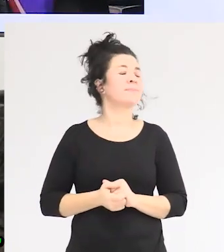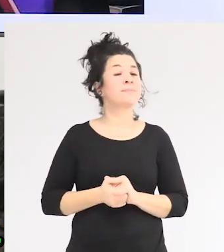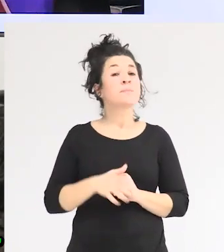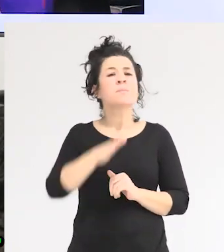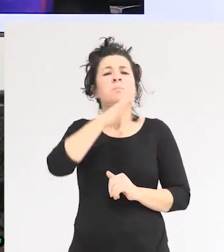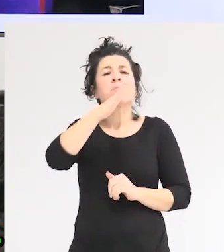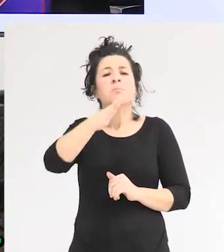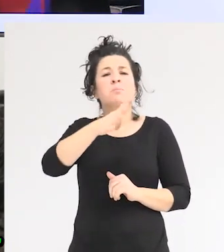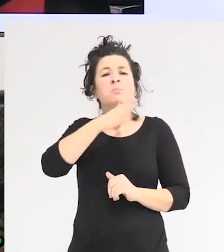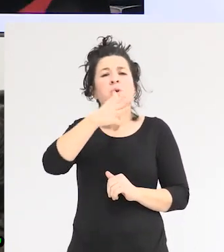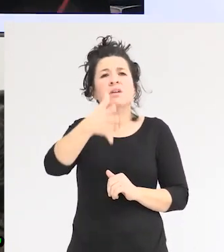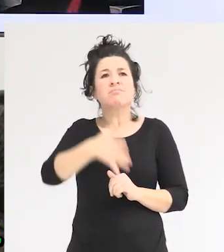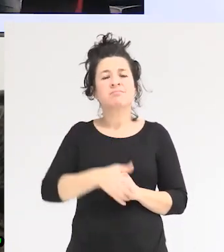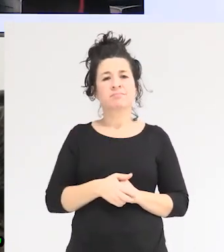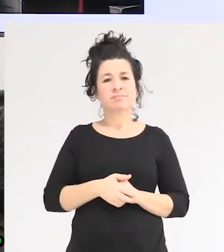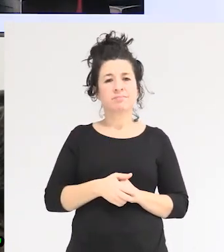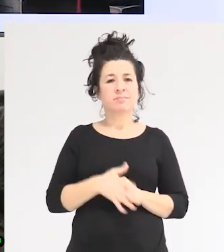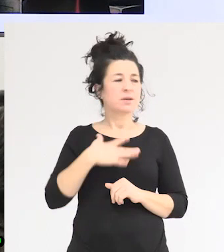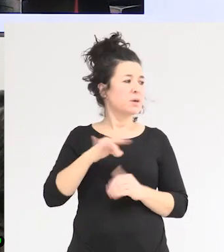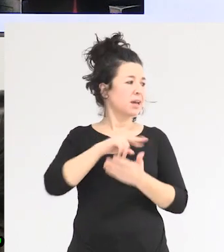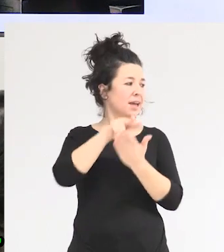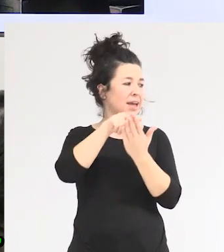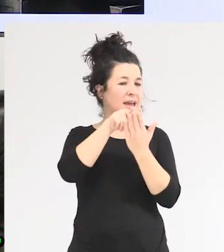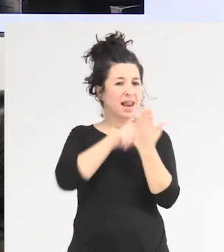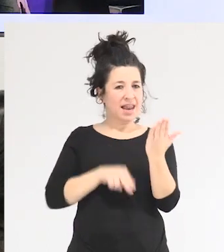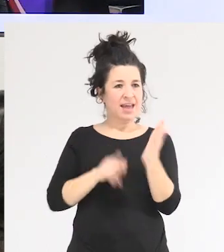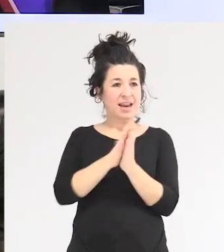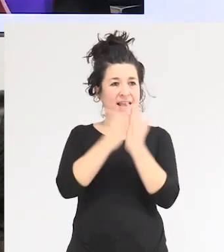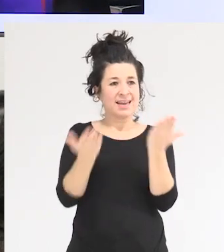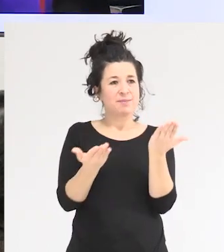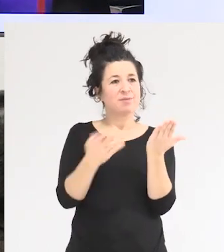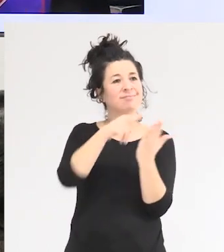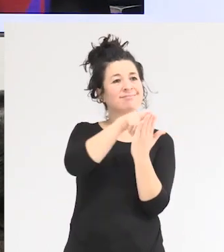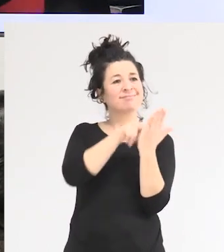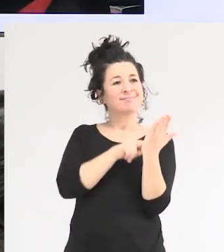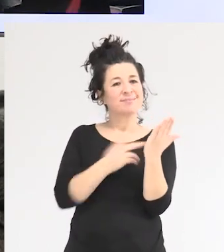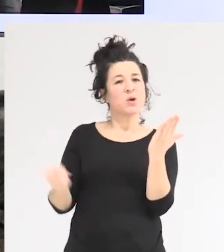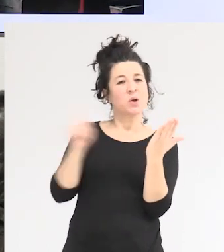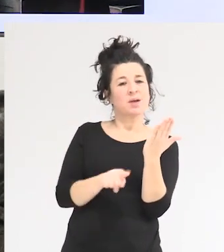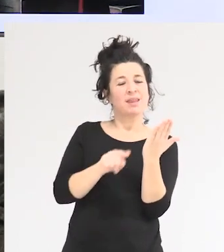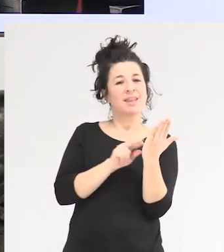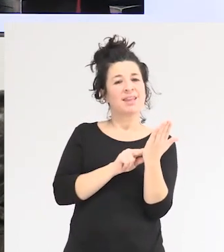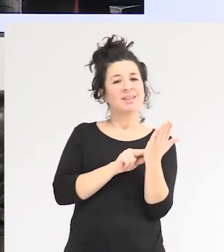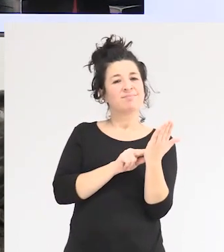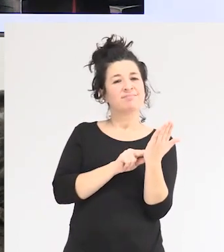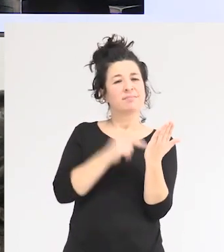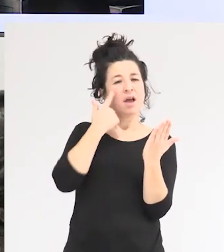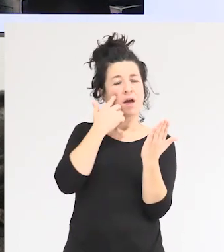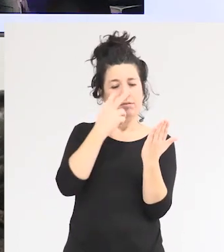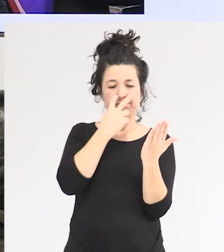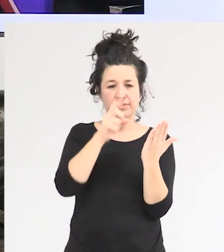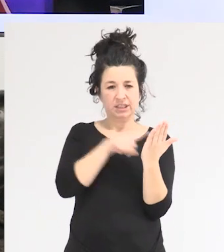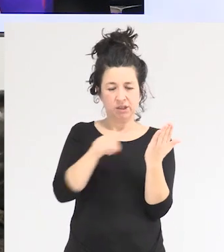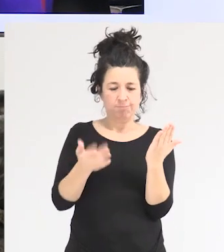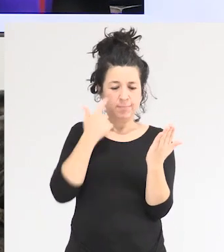Zergatik denala, bueno, igual irakurriko dizuet liburuan dagoena, berriro ere, topatzen badut, a